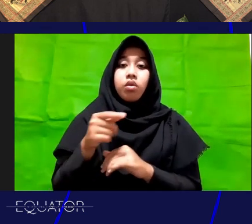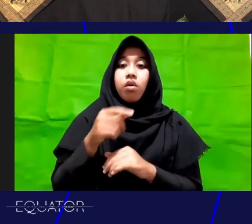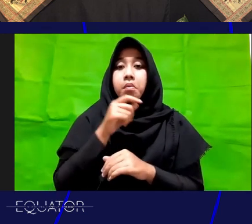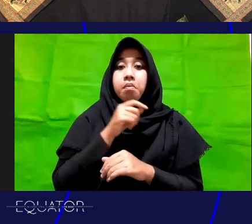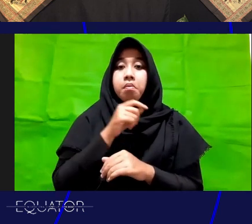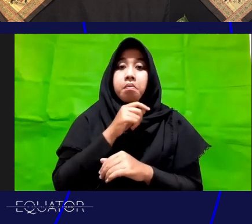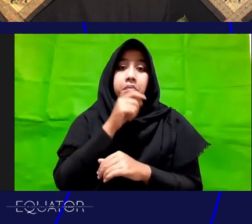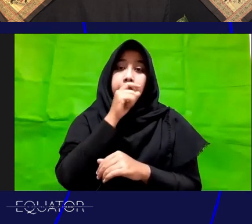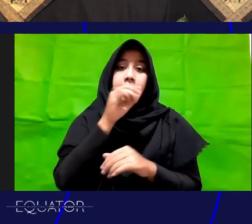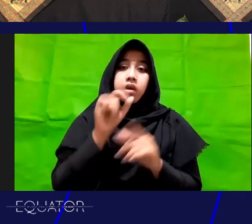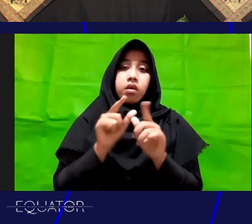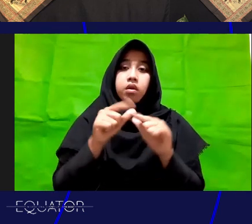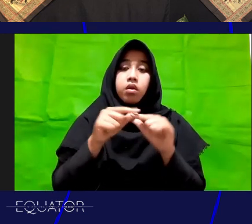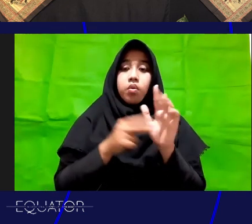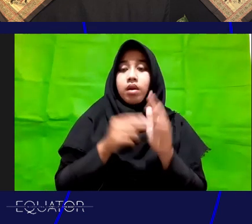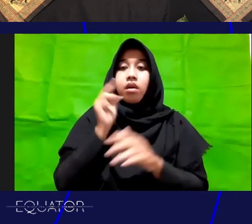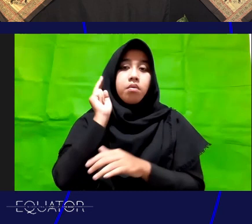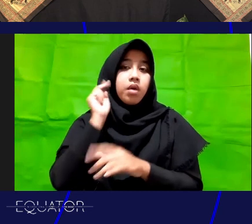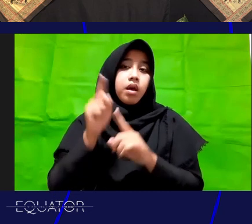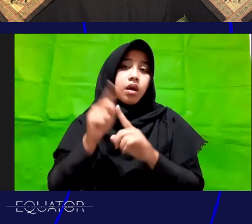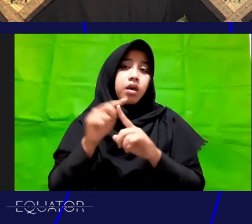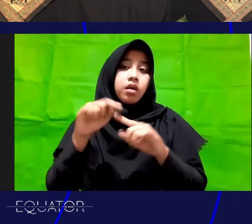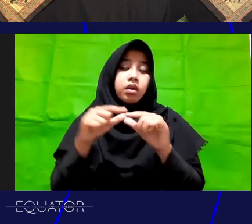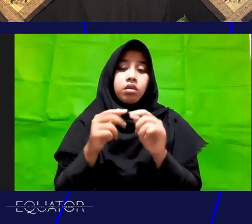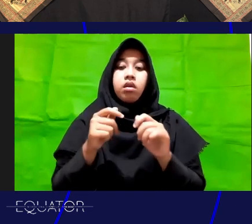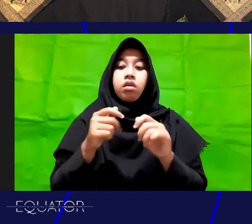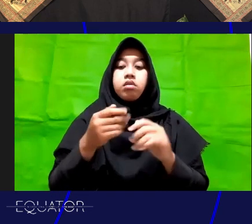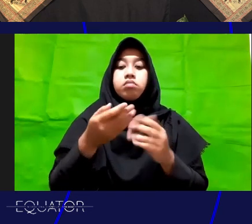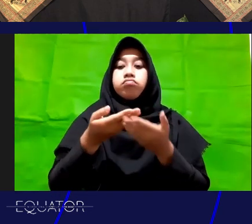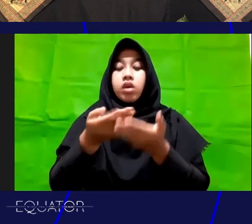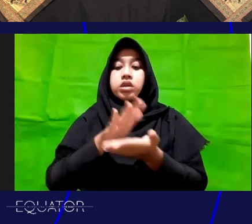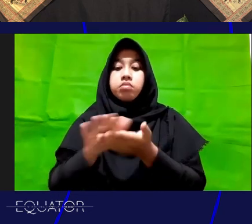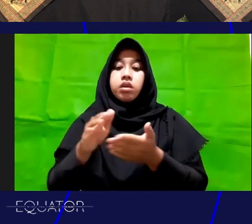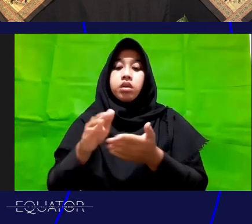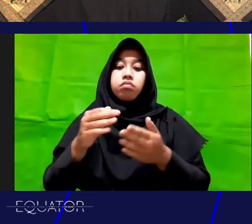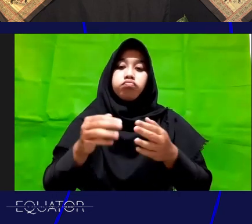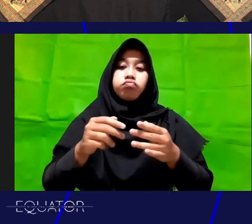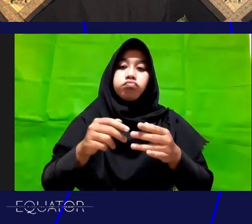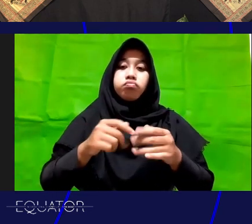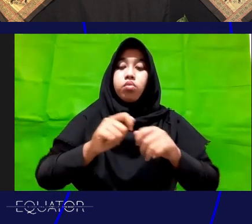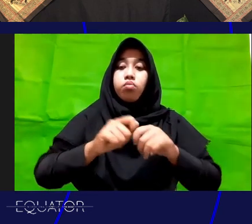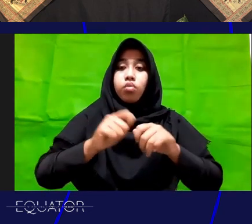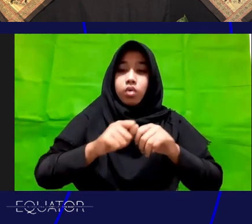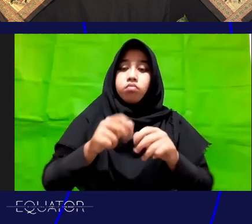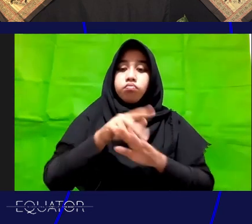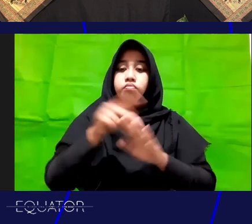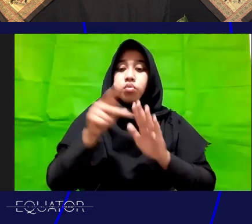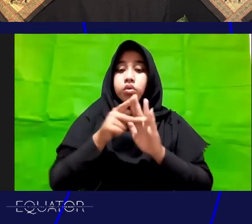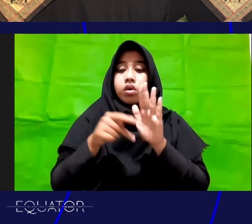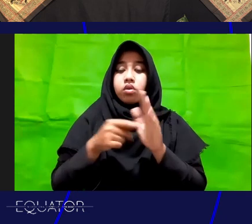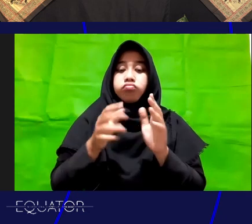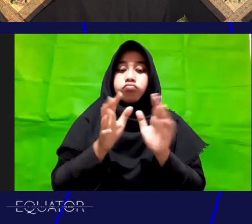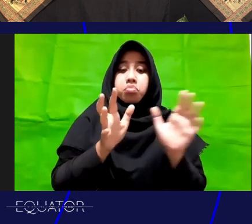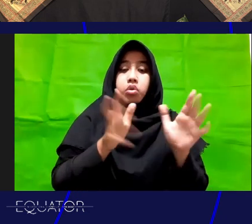untuk merancang program residensi, sebenarnya apa bentuk struktur skema yang lebih